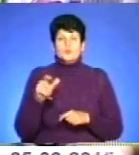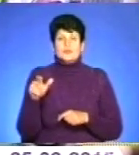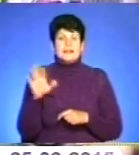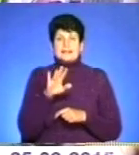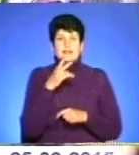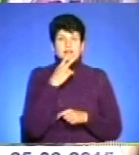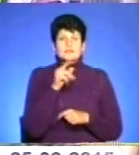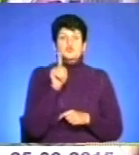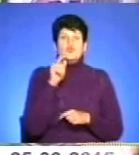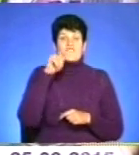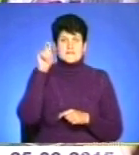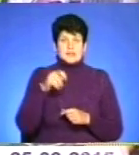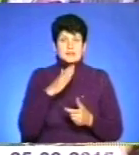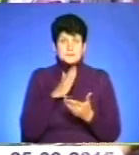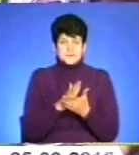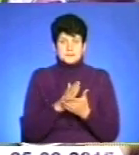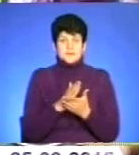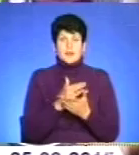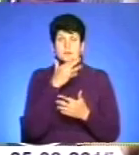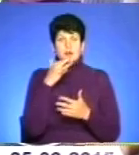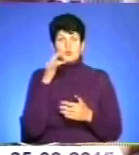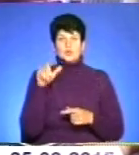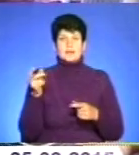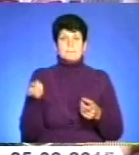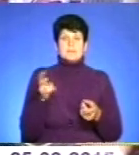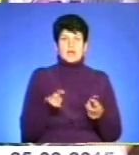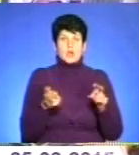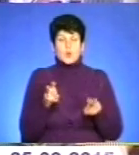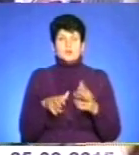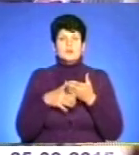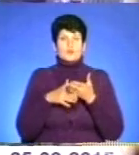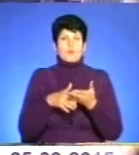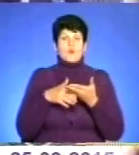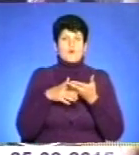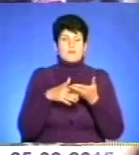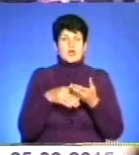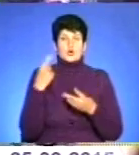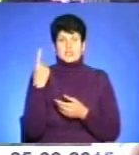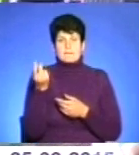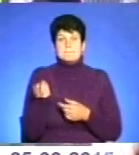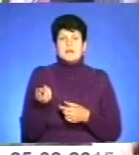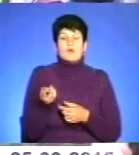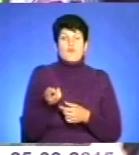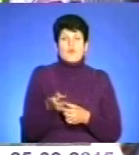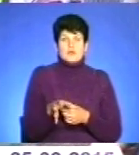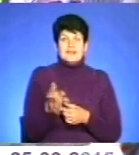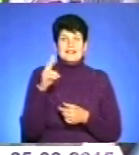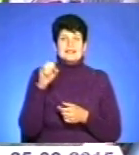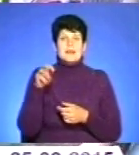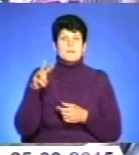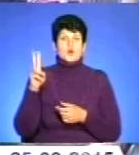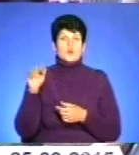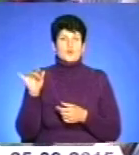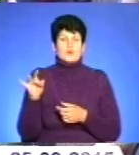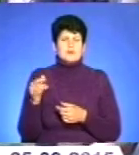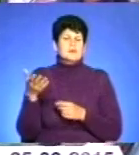війна йде, дуже багато людей приходить, допомагають. І одні приходять, так як от Демкура, він, ну, ми дуже